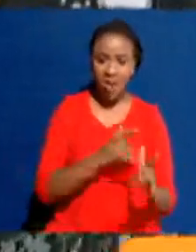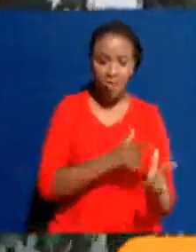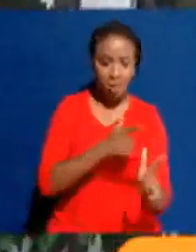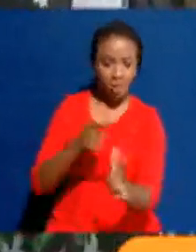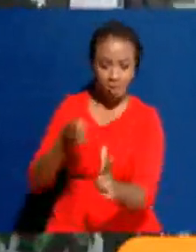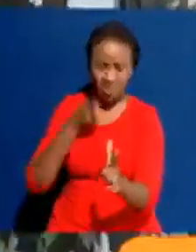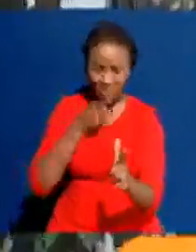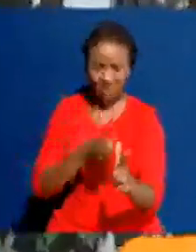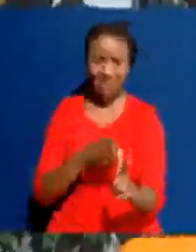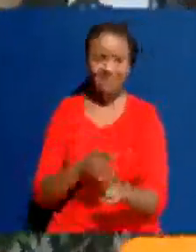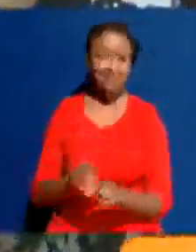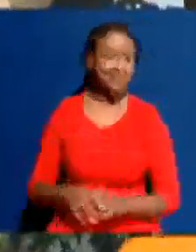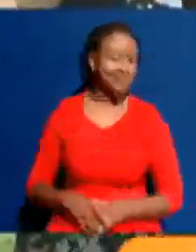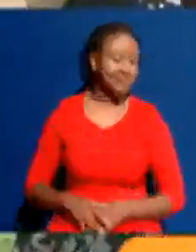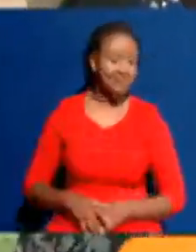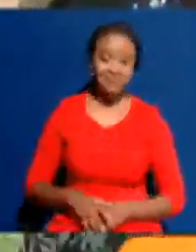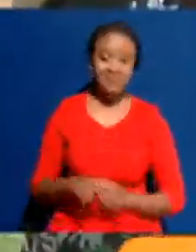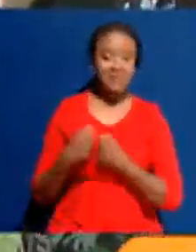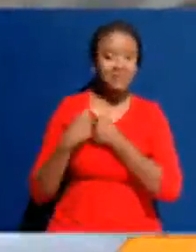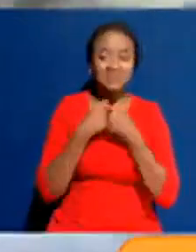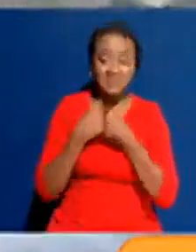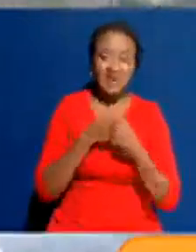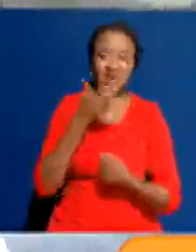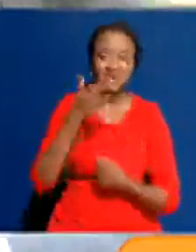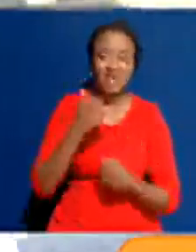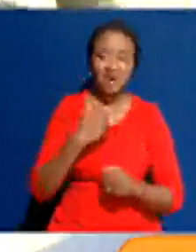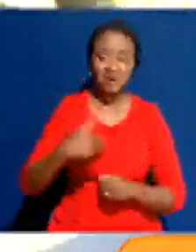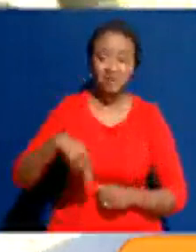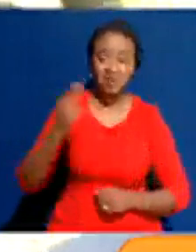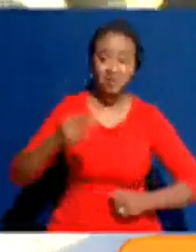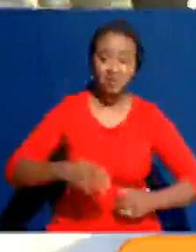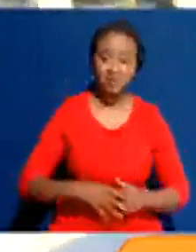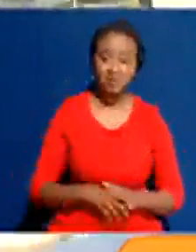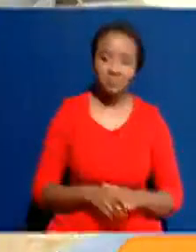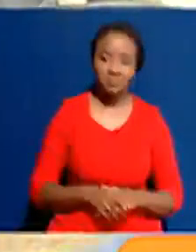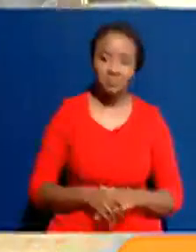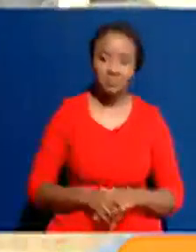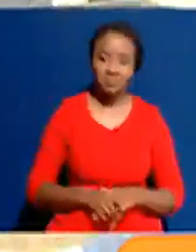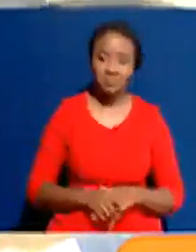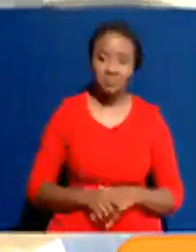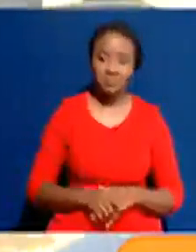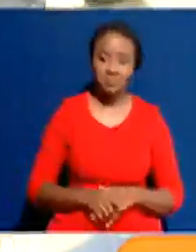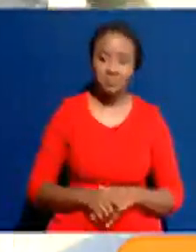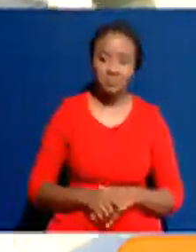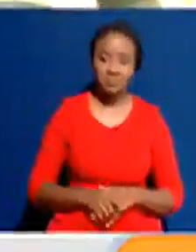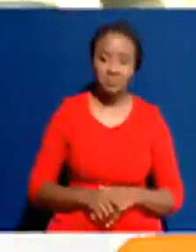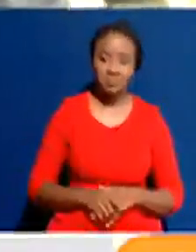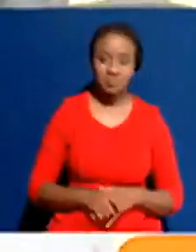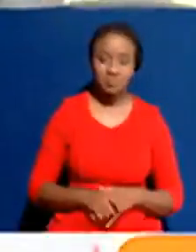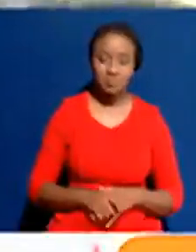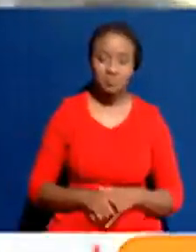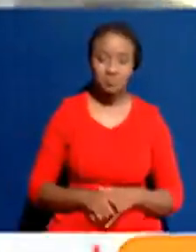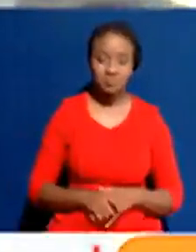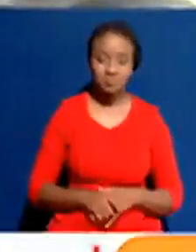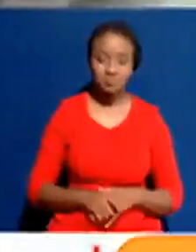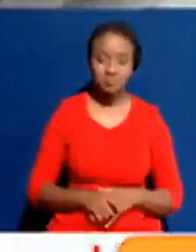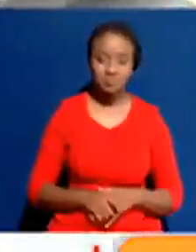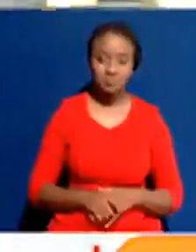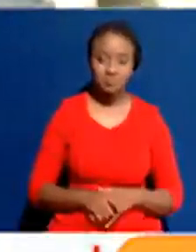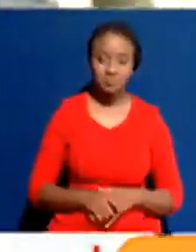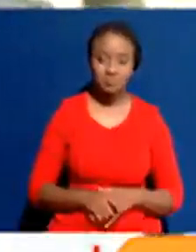hivyo vilivyokuwa na changamoto nyingi. I was a PJI parachute jumping instructor.